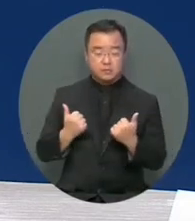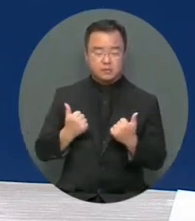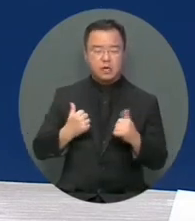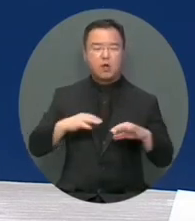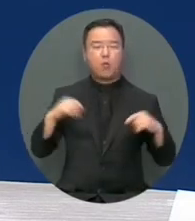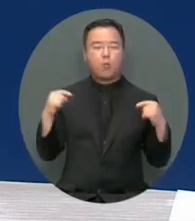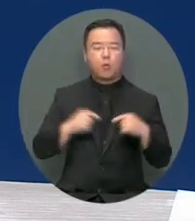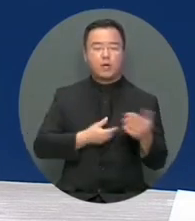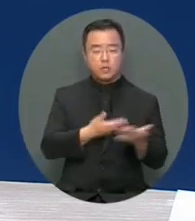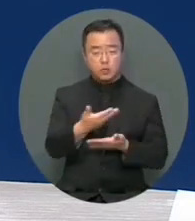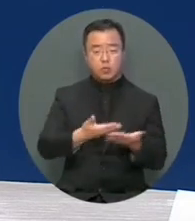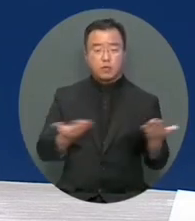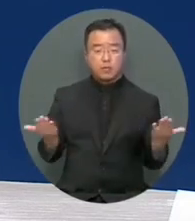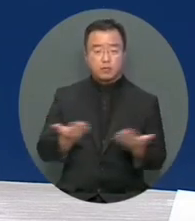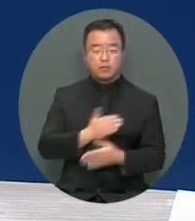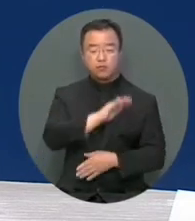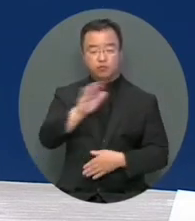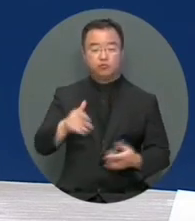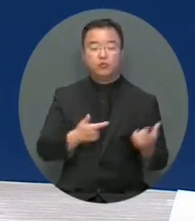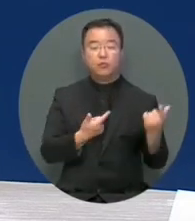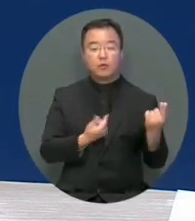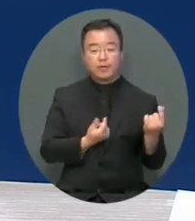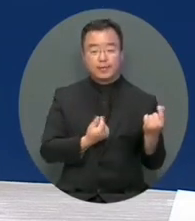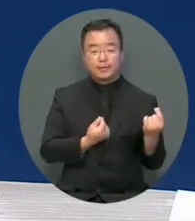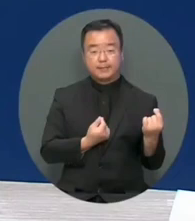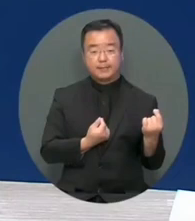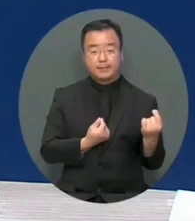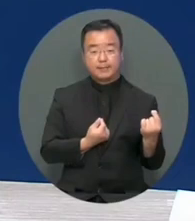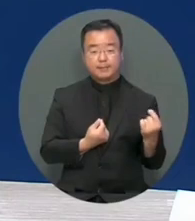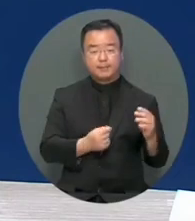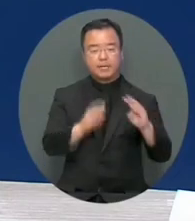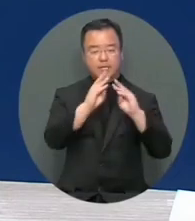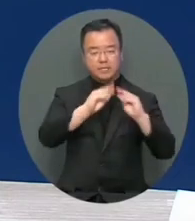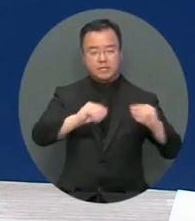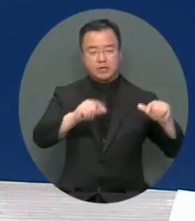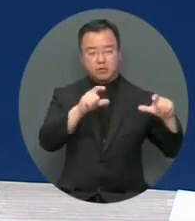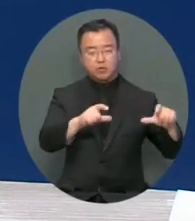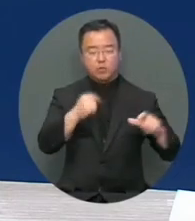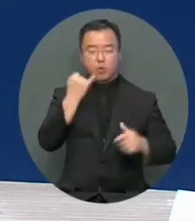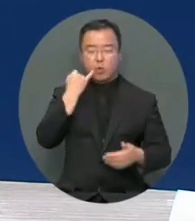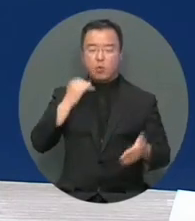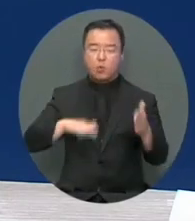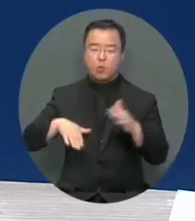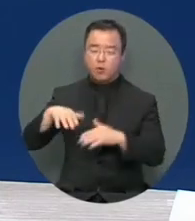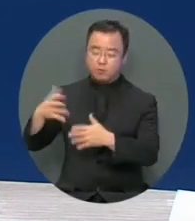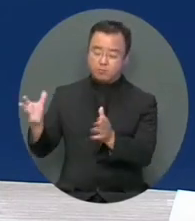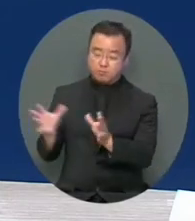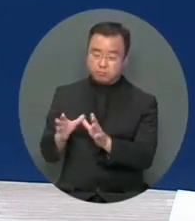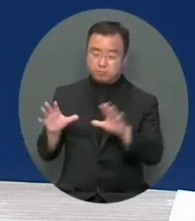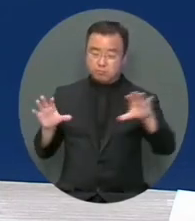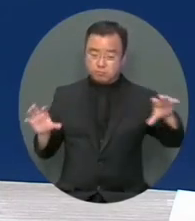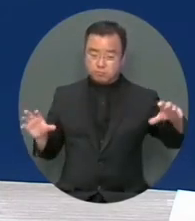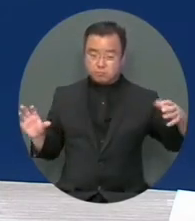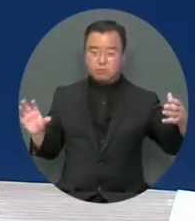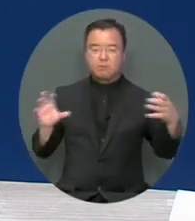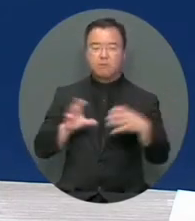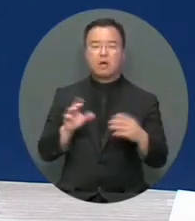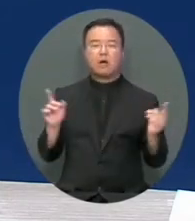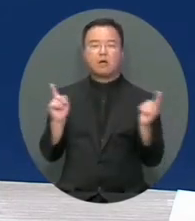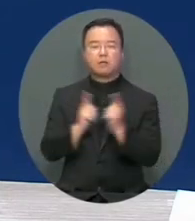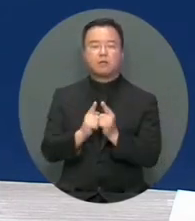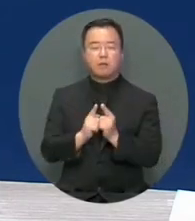언제나 우리와 같은 대륙 세력과 해양 세력이 서로 만나는 그